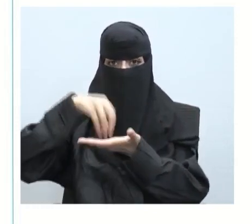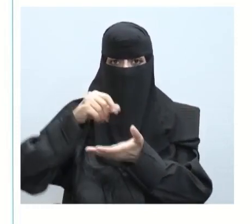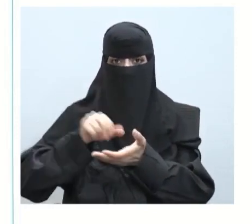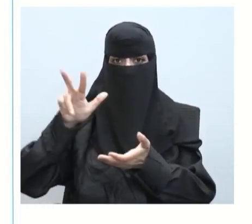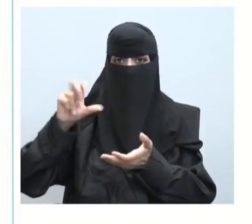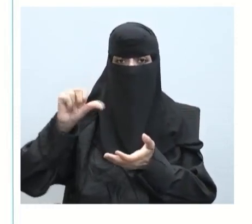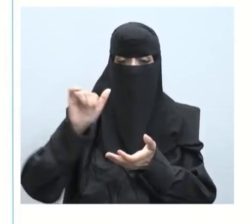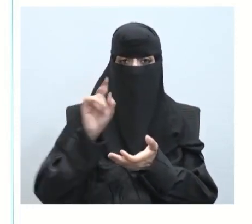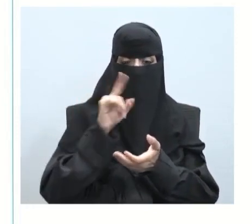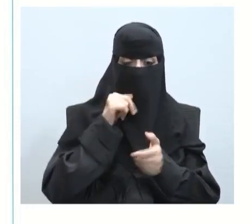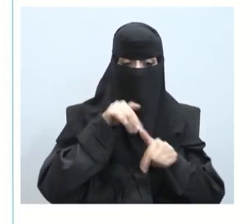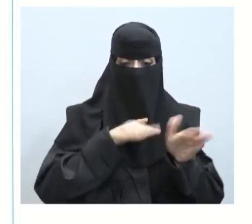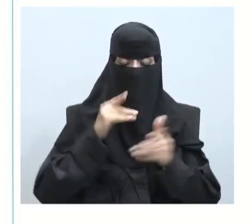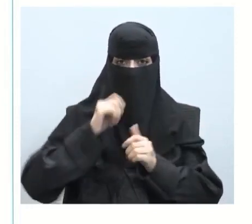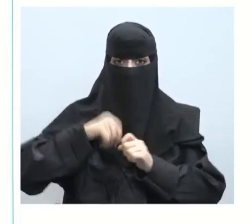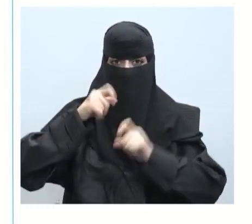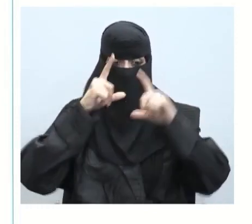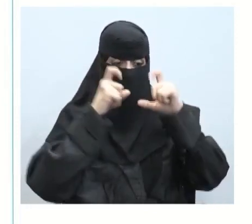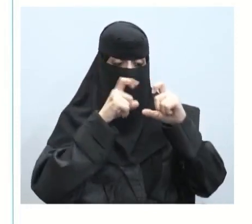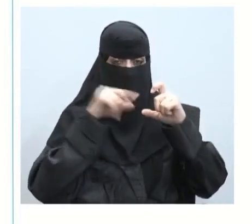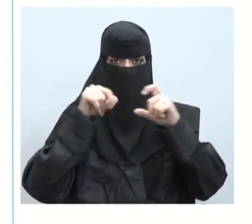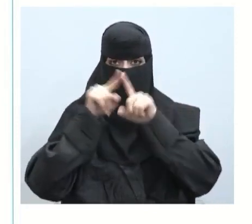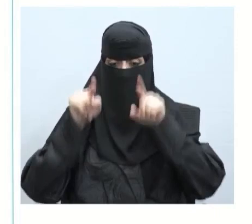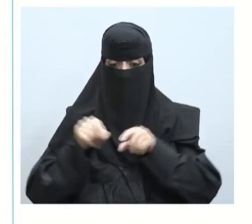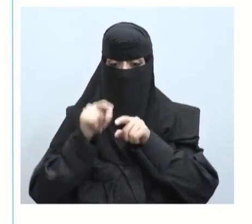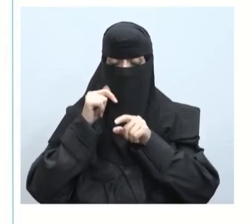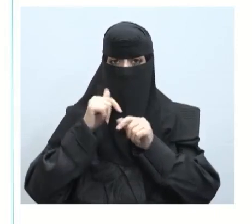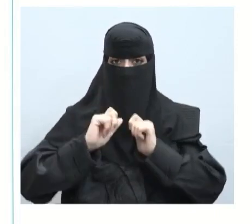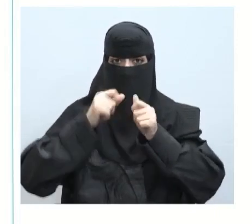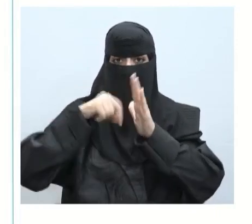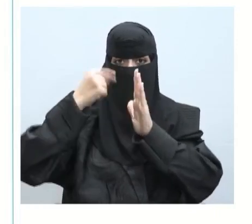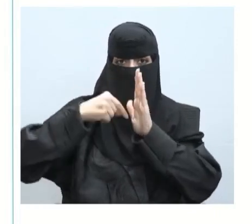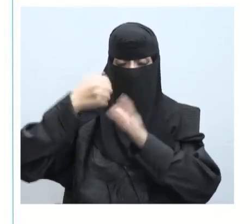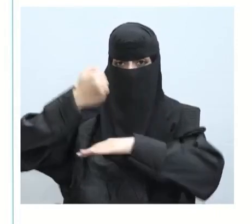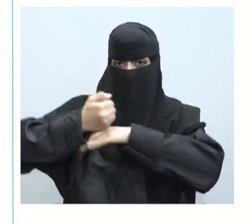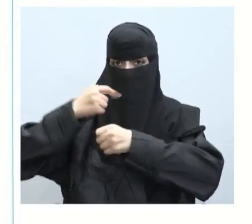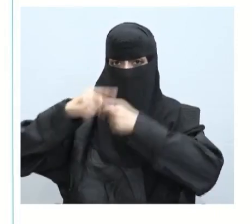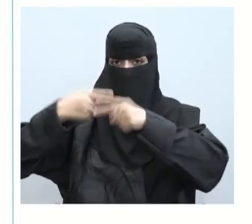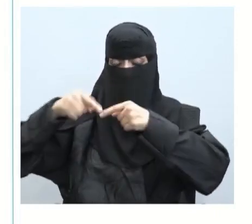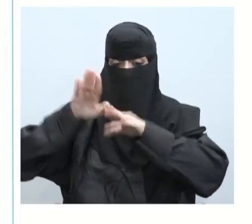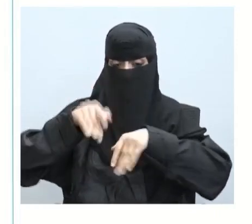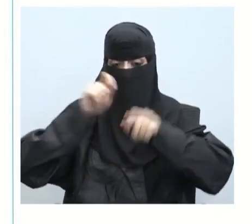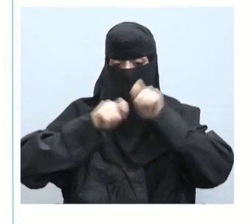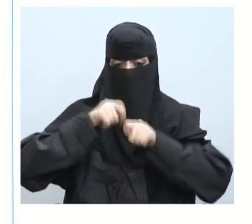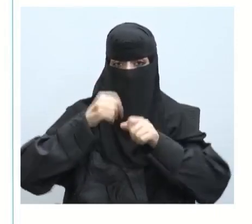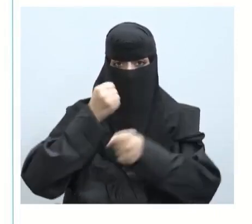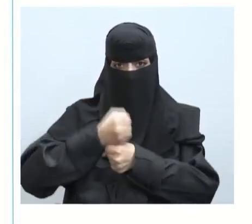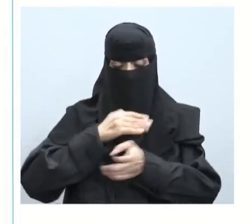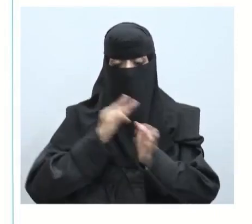الويب أو قم بتصوير الباركود. قم بتشغيل مثبت لإكمال عملية